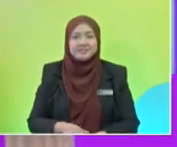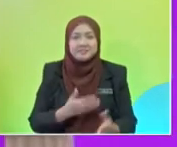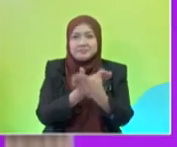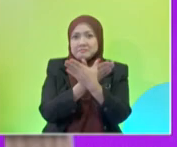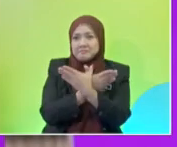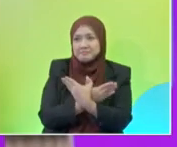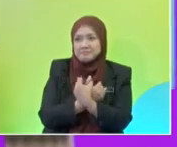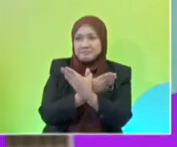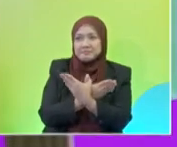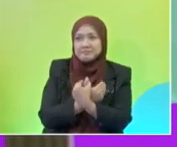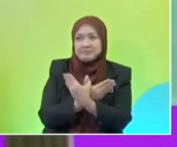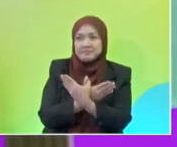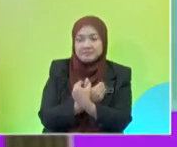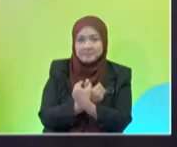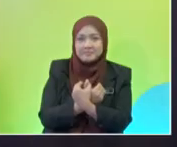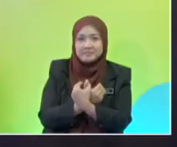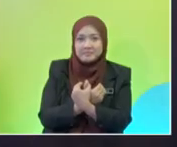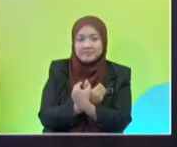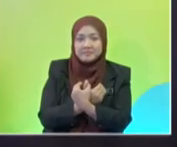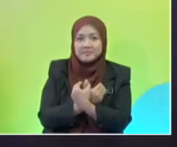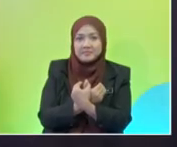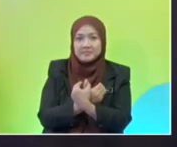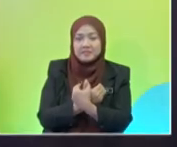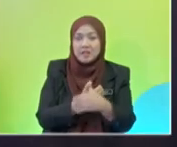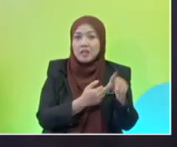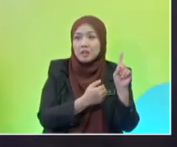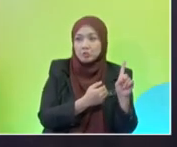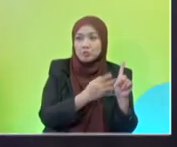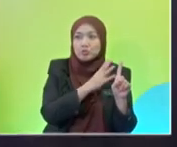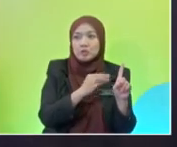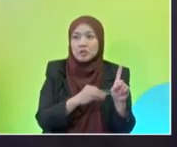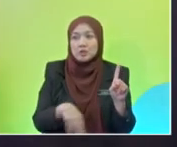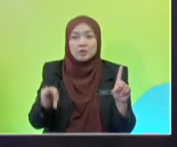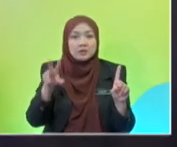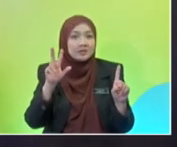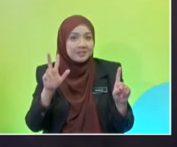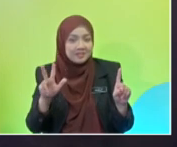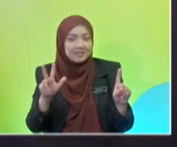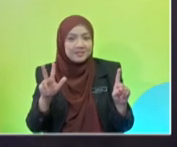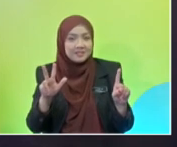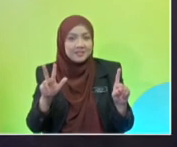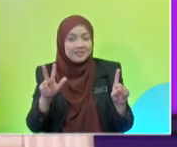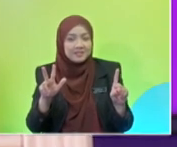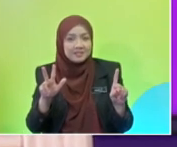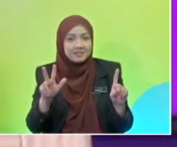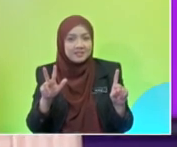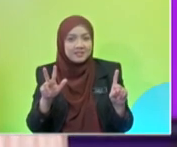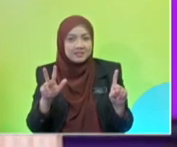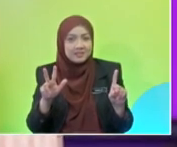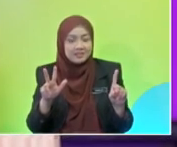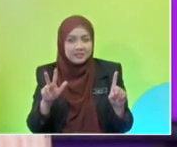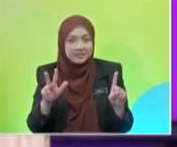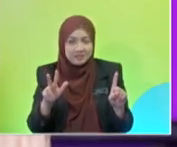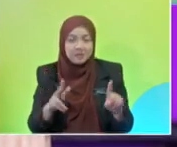yang kita perlu nampak ya image yang pertama bayang pertama dan bayangkan nomor 3 oke maksudnya jawabannya ya ini dengan yang